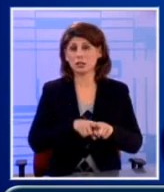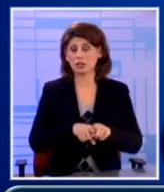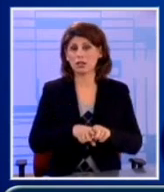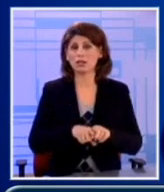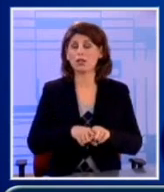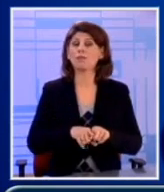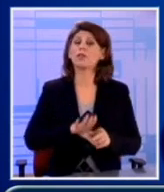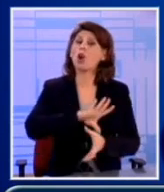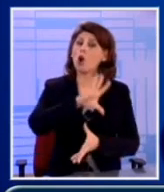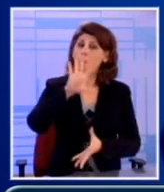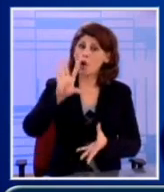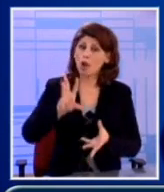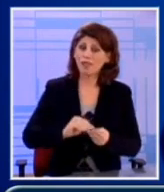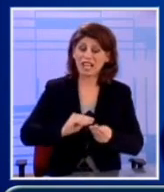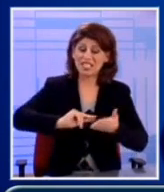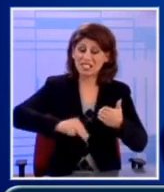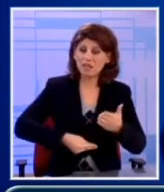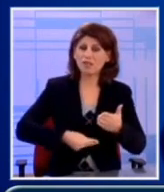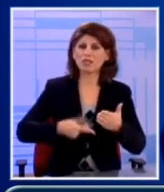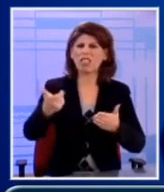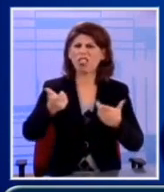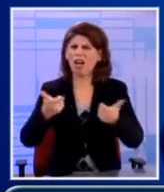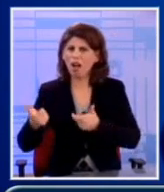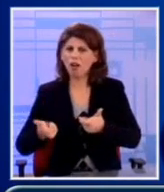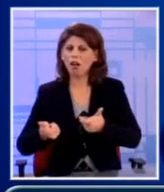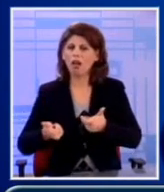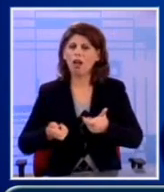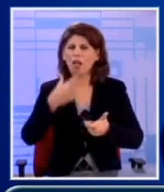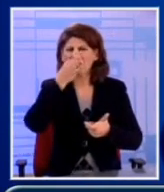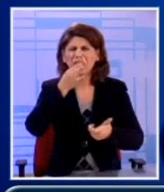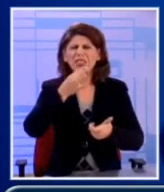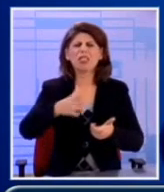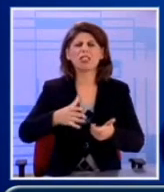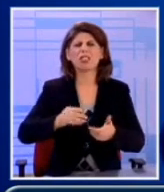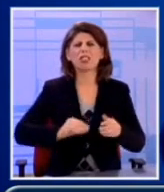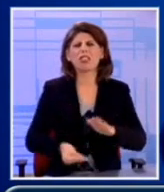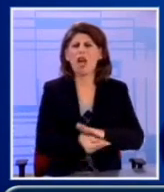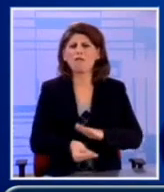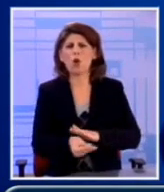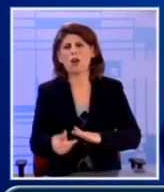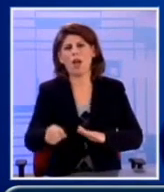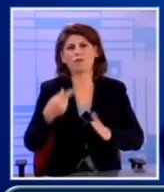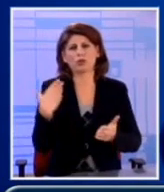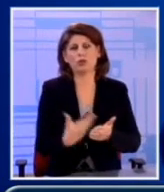αυτές οι συμβάσεις διαφθοράς στην διόγκωση του χρέους. Μιας και